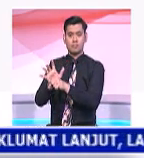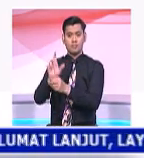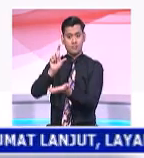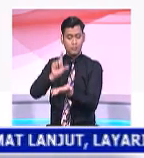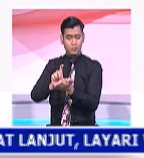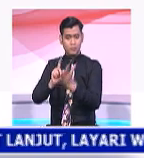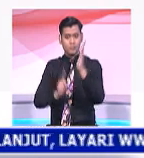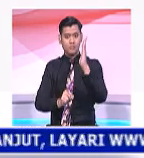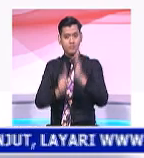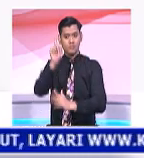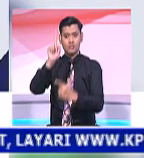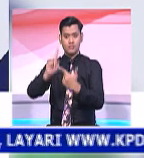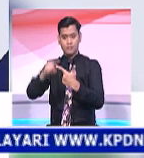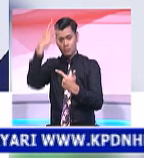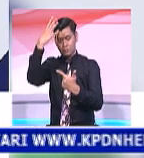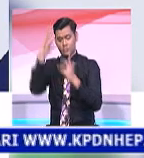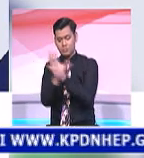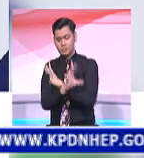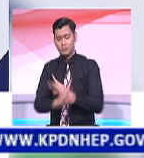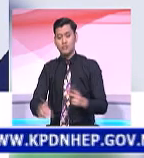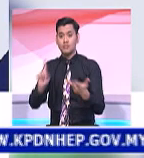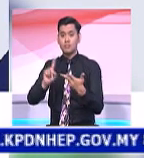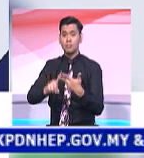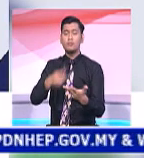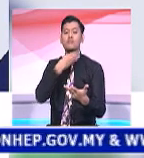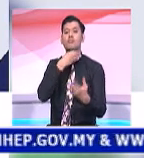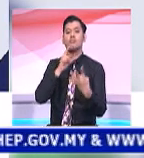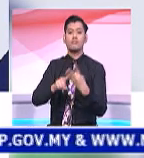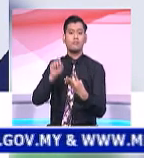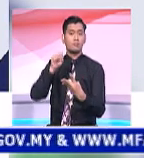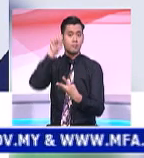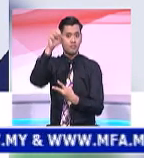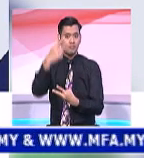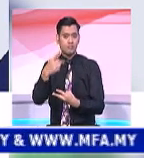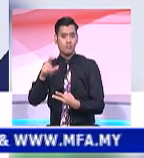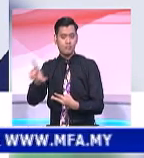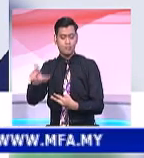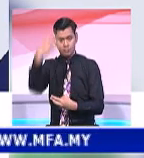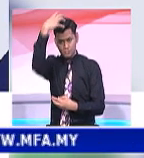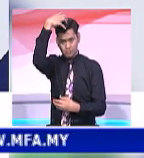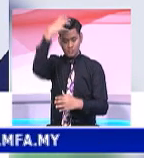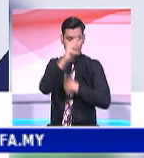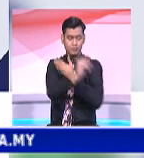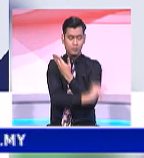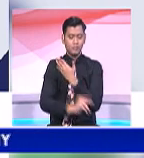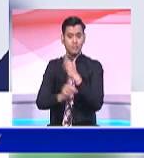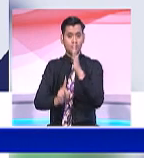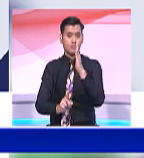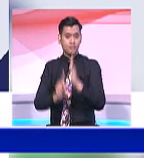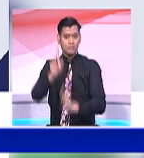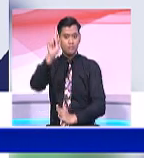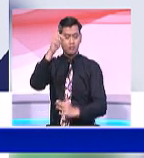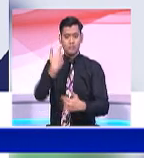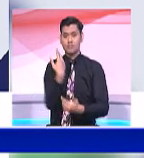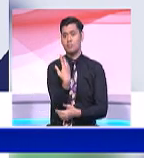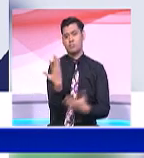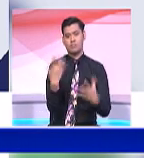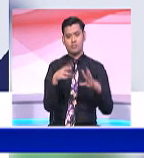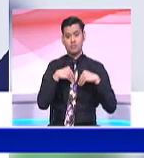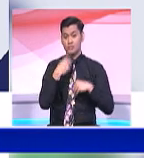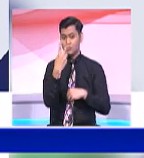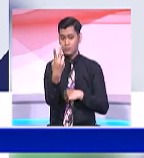sudut operasinya, menyebabkan jumlah guru yang boleh hadir itu berkurangan kerana di kuarantin, maka pada waktu itu KPM akan melihat